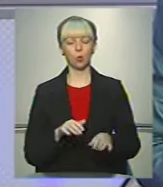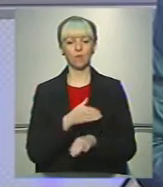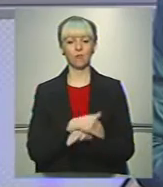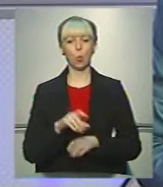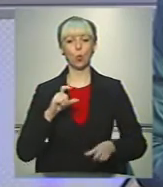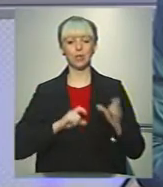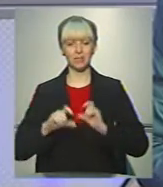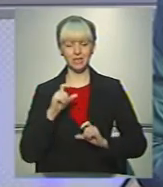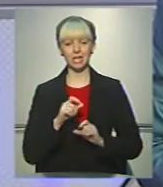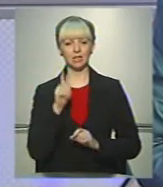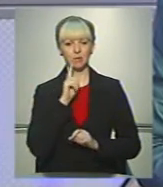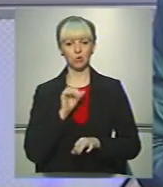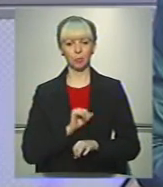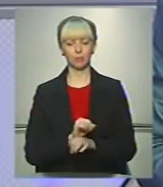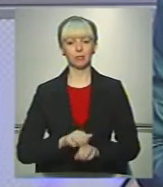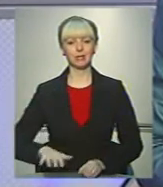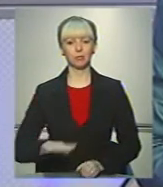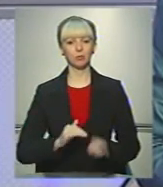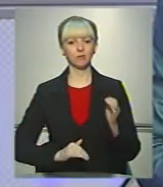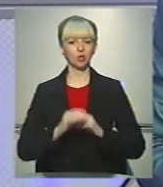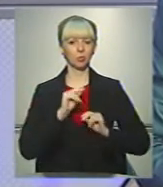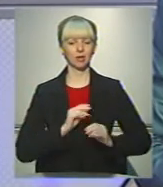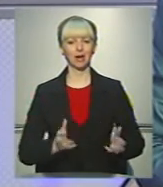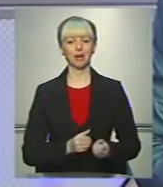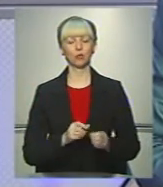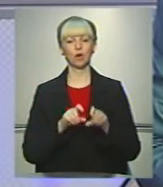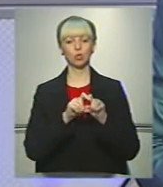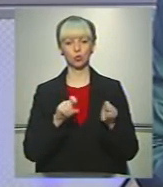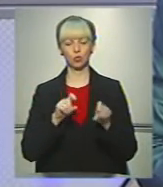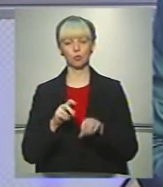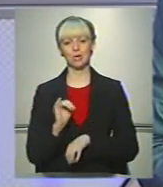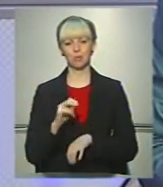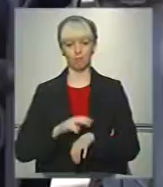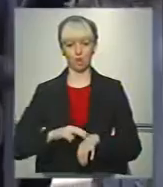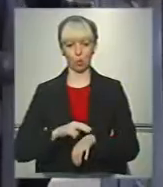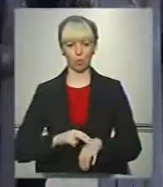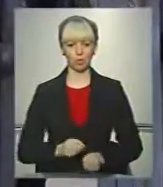Університетською тимчасово перекрили. На території вишу працювали рятувальні служби та правоохоронці.